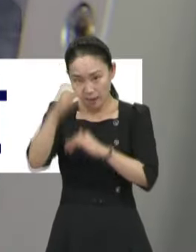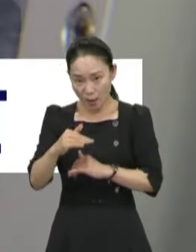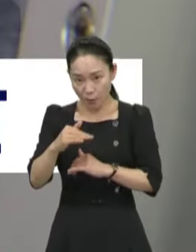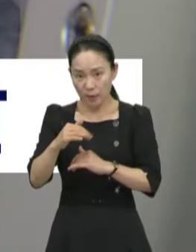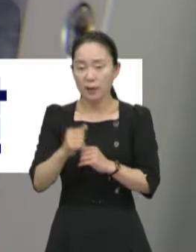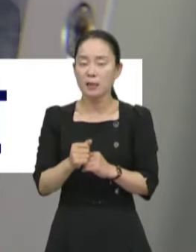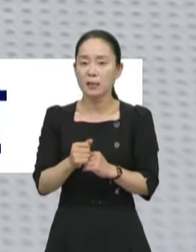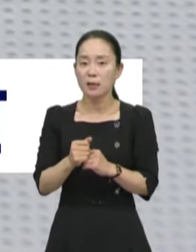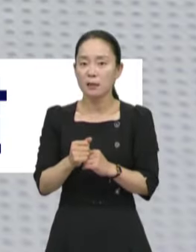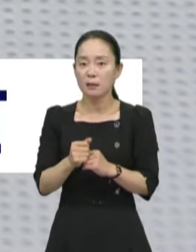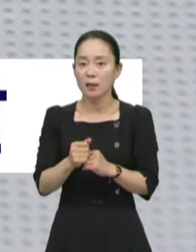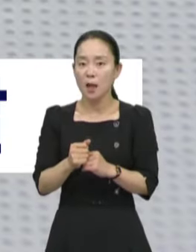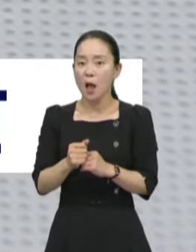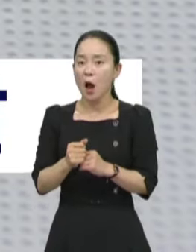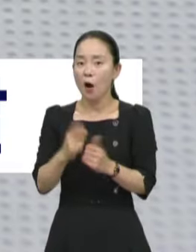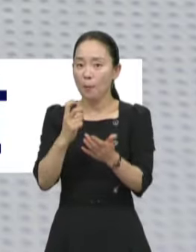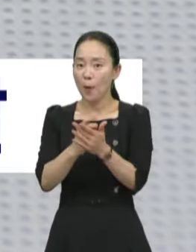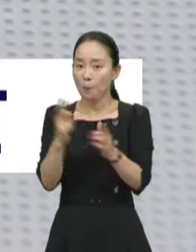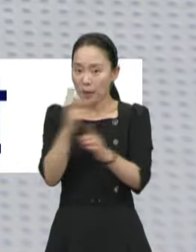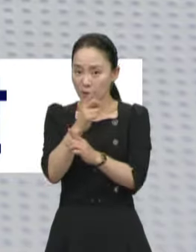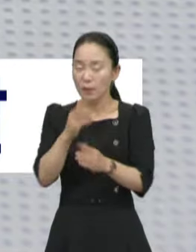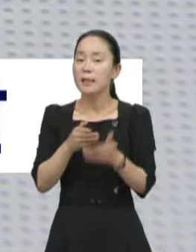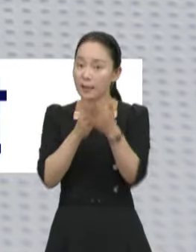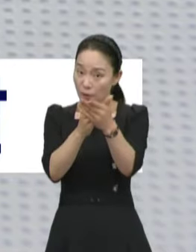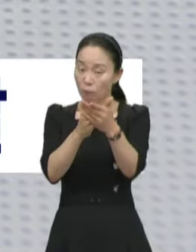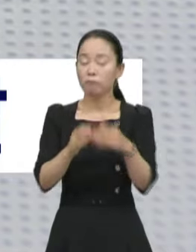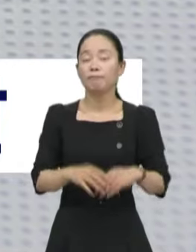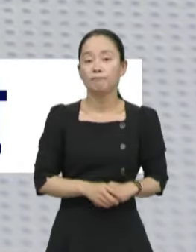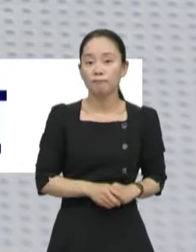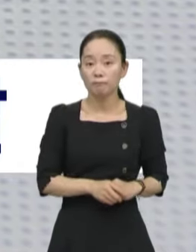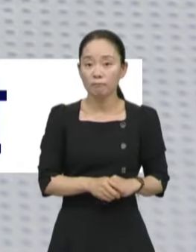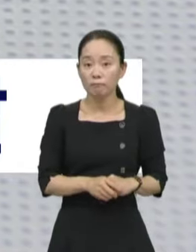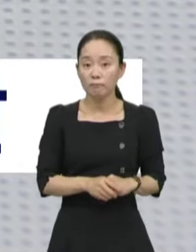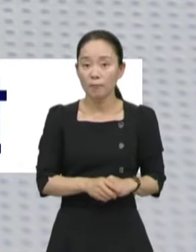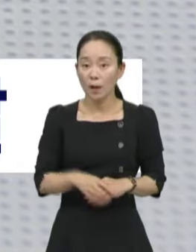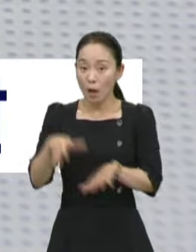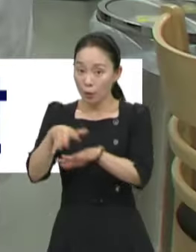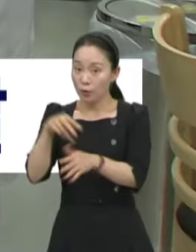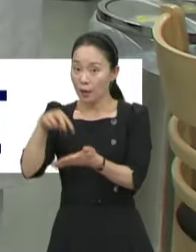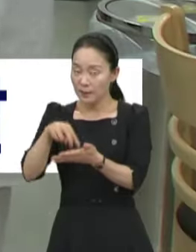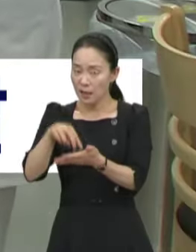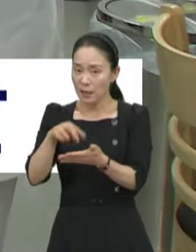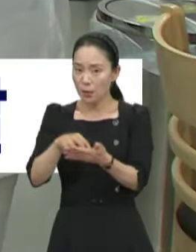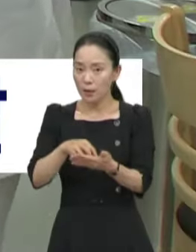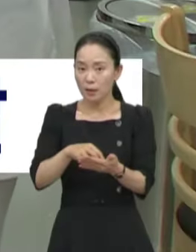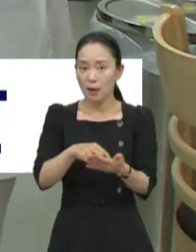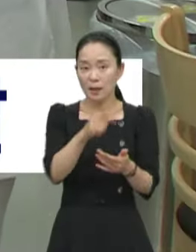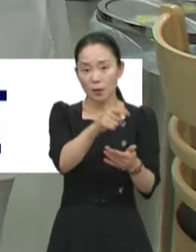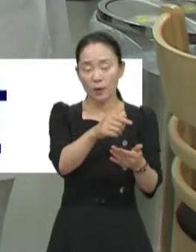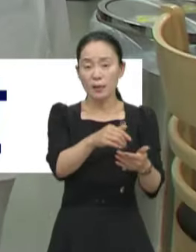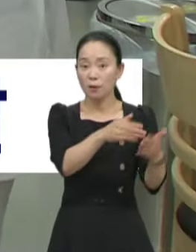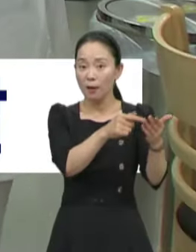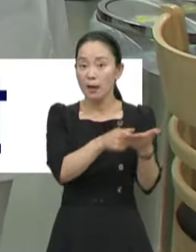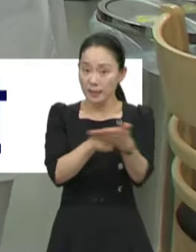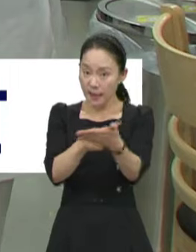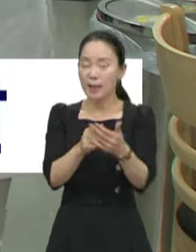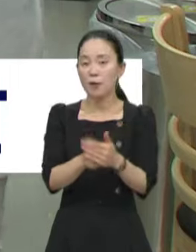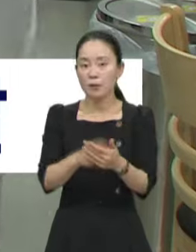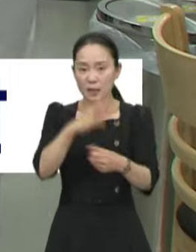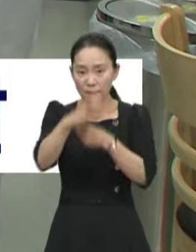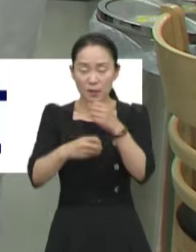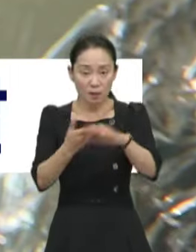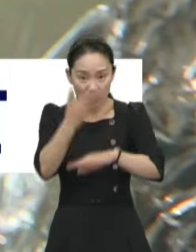담은 인사규정 개정사항을 상정한다고 밝혔습니다. 노조는 사측이 제안한 학연직 호봉제는 30년